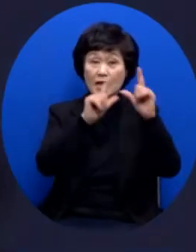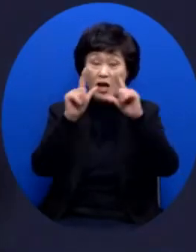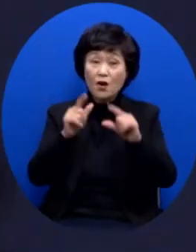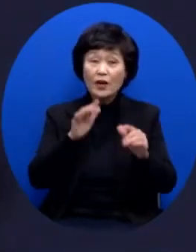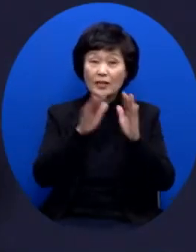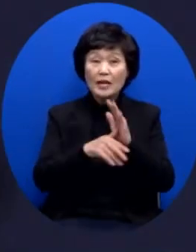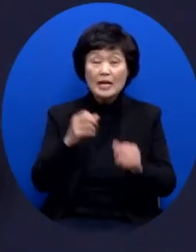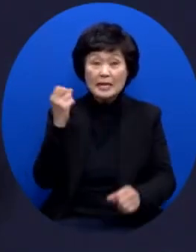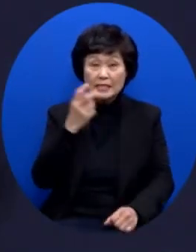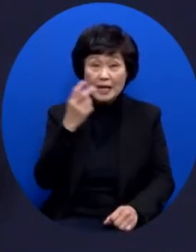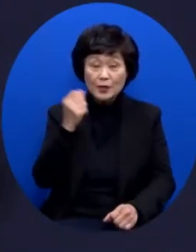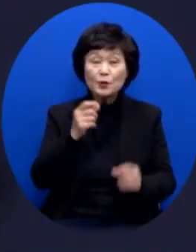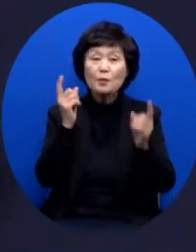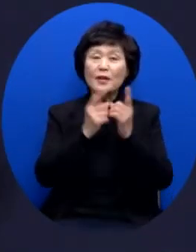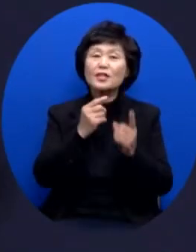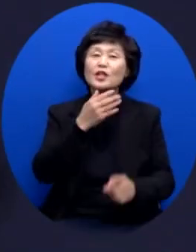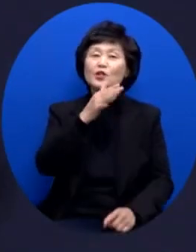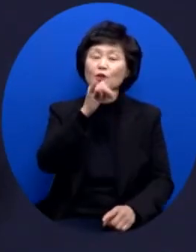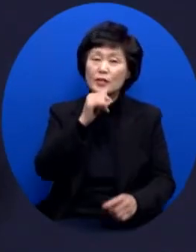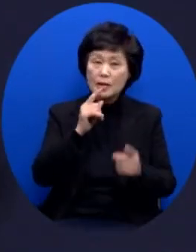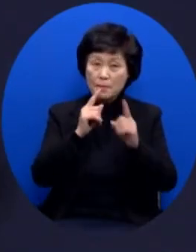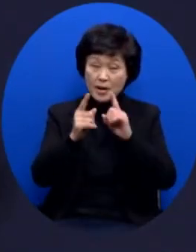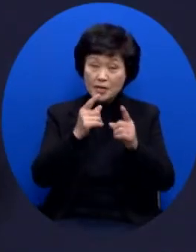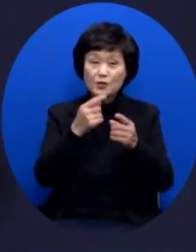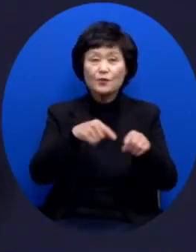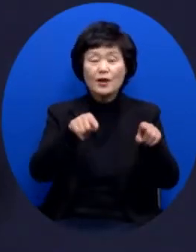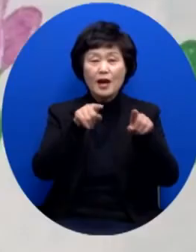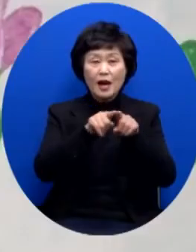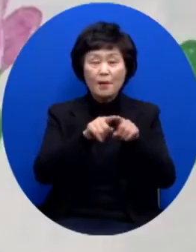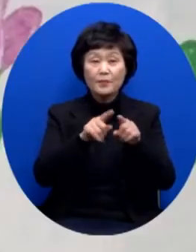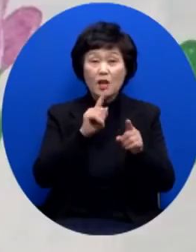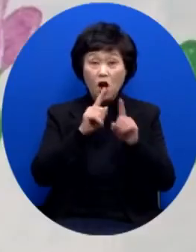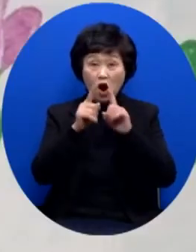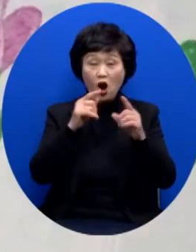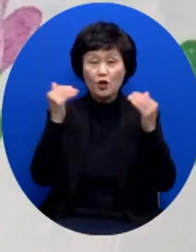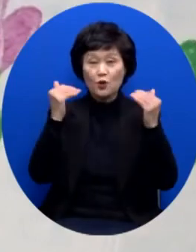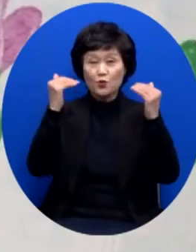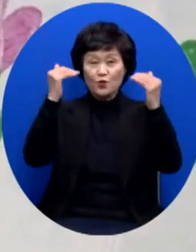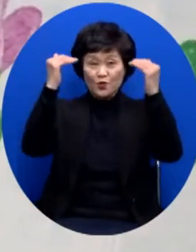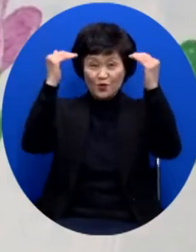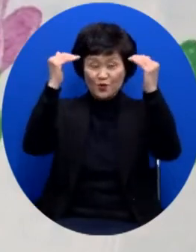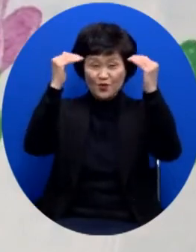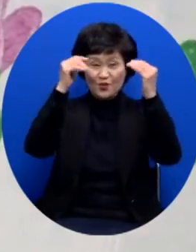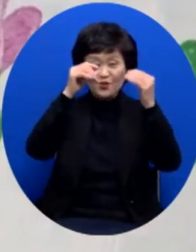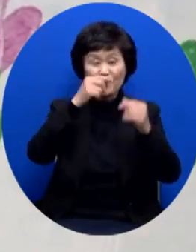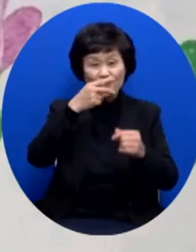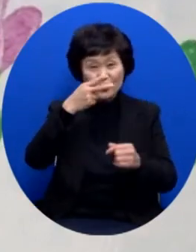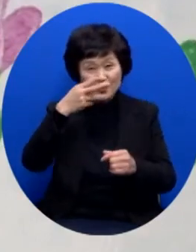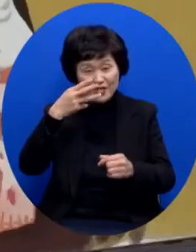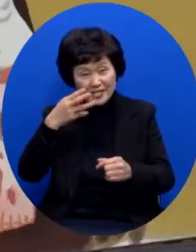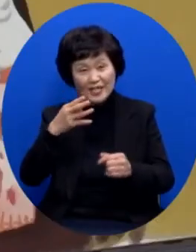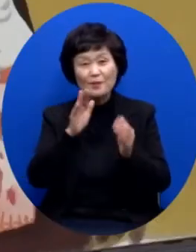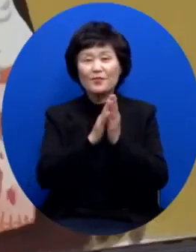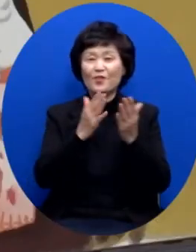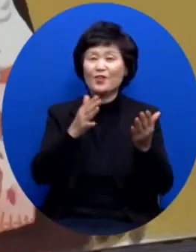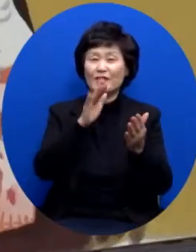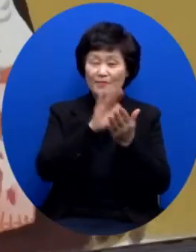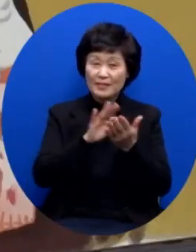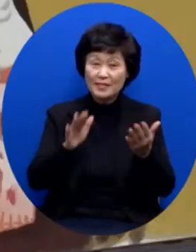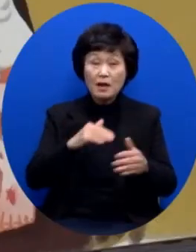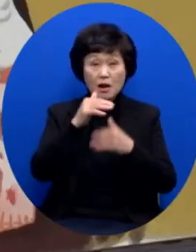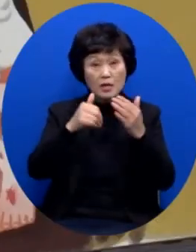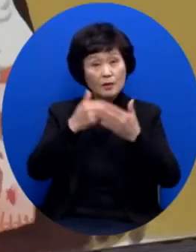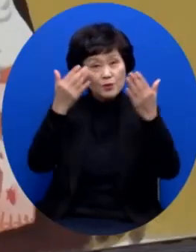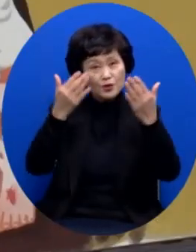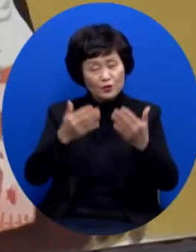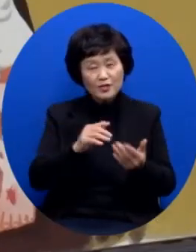있는 말씀과 함께 언어쑥쑥 시리즈입니다. 하나님이 창조하신 신체를 알아보고 우리에게 주신